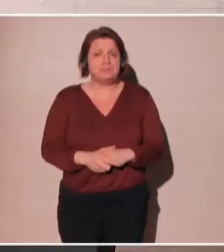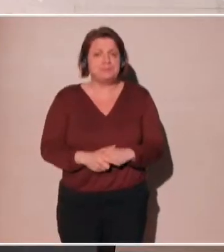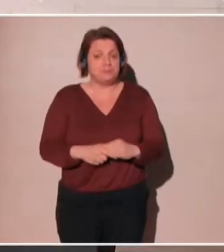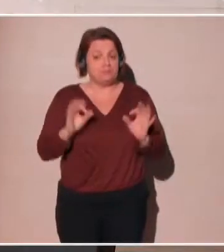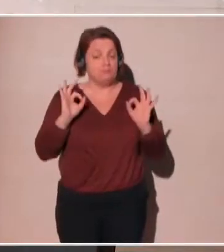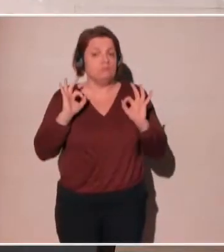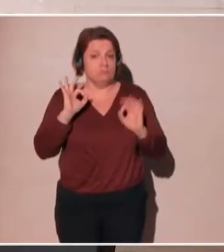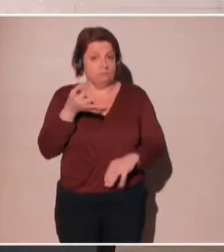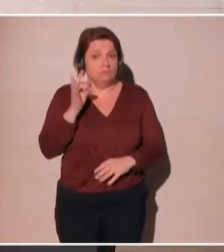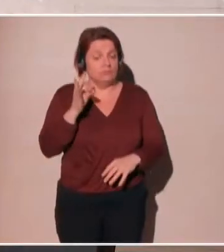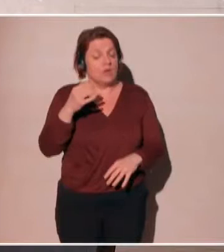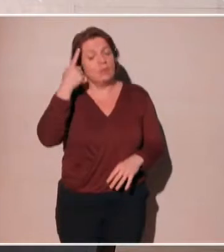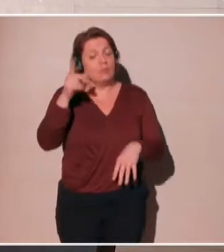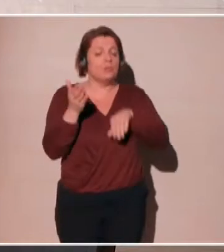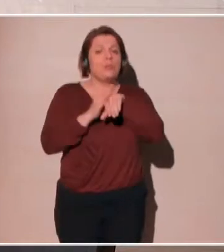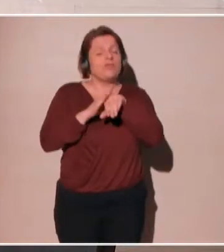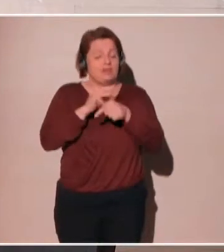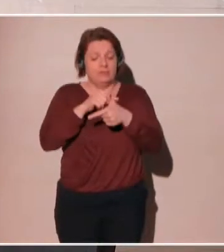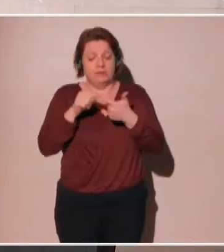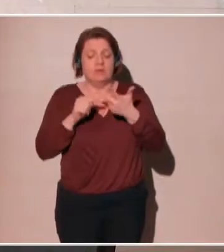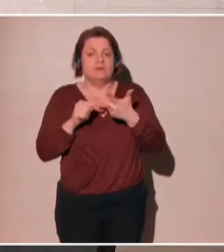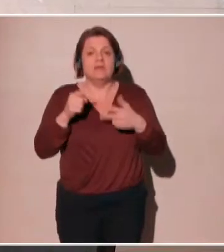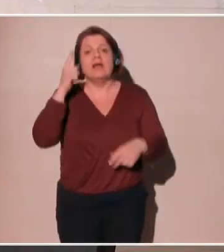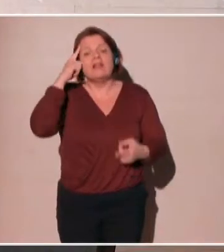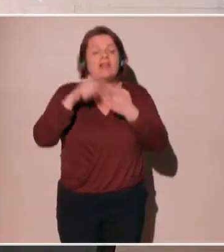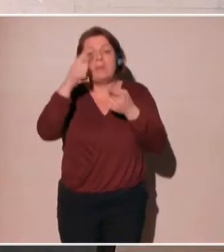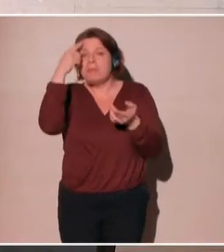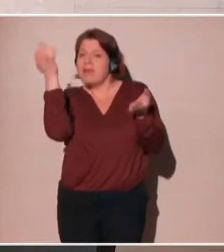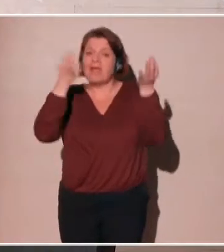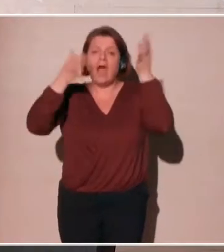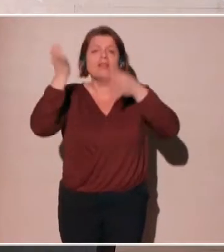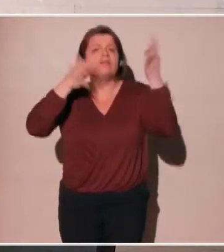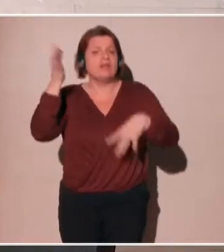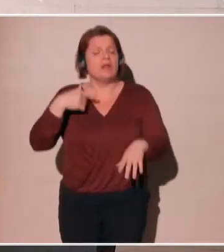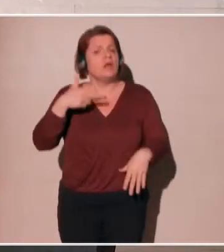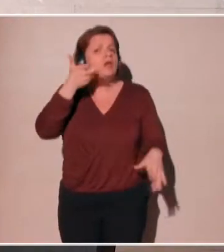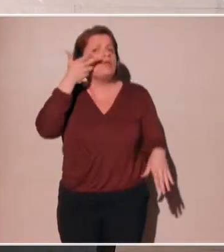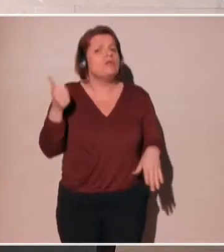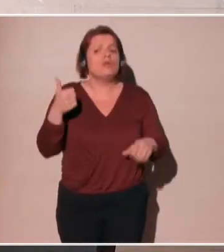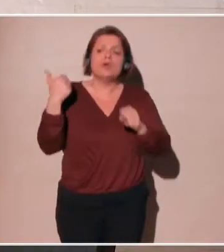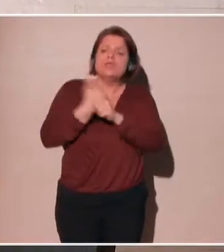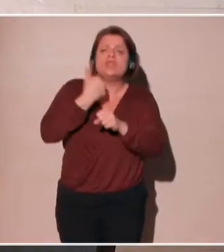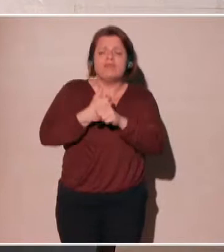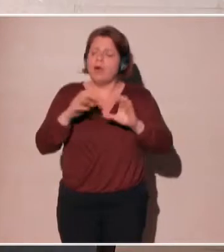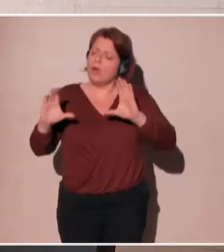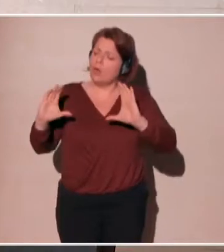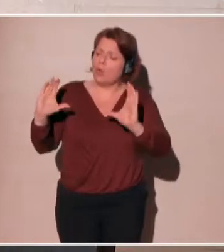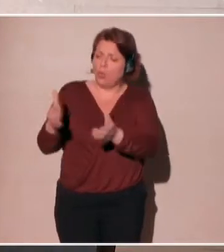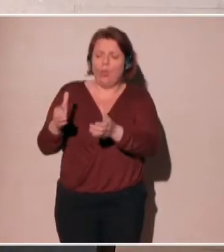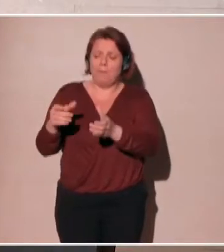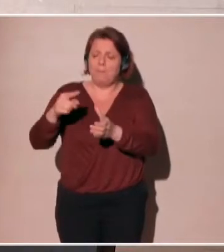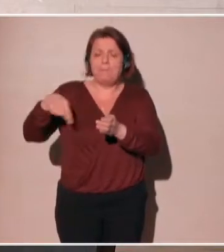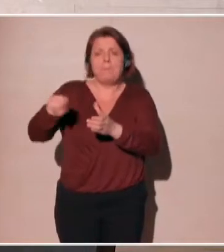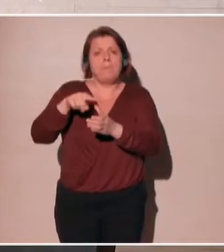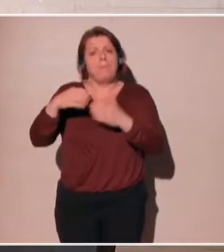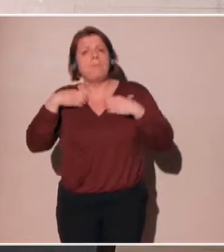Oui, simplement pour aller au bout des raisons. Ma deuxième raison, c'est celle de la créativité, puisque on a vu à chaque fois qu'on avait un groupe